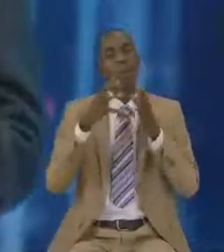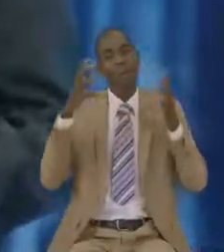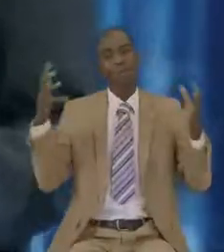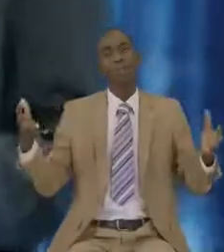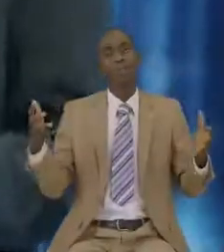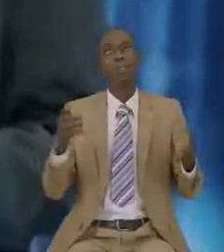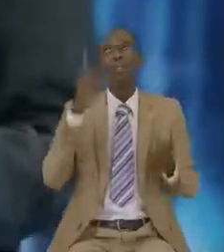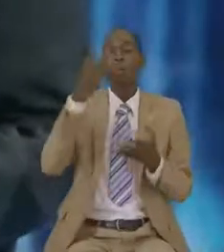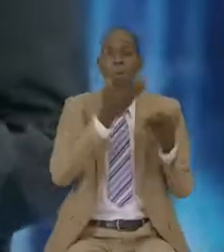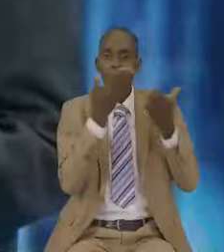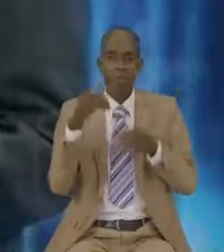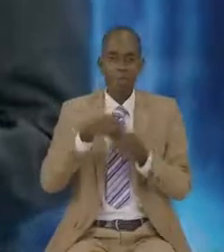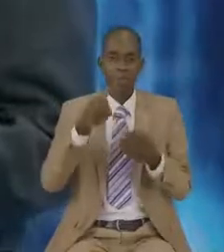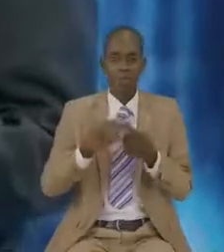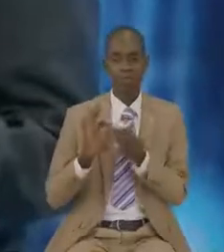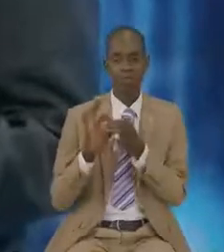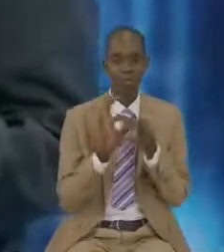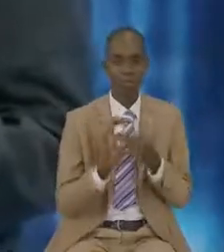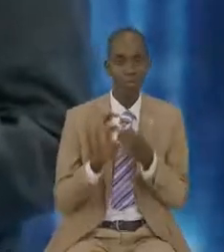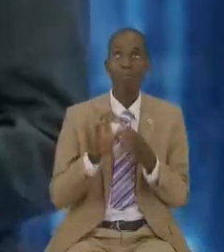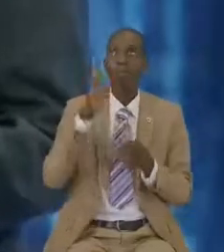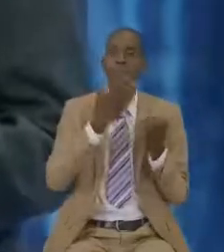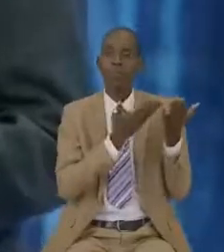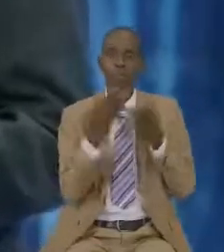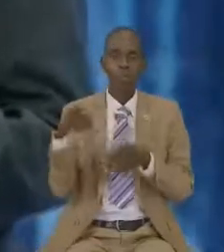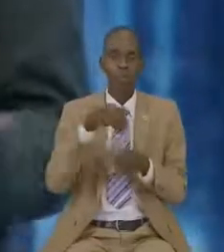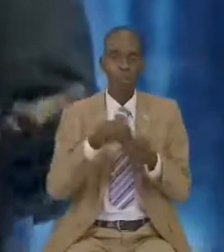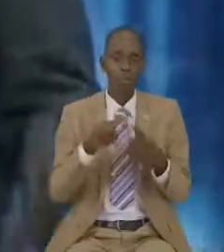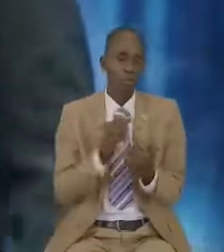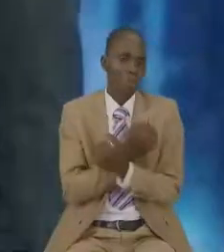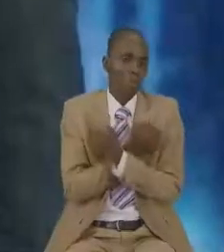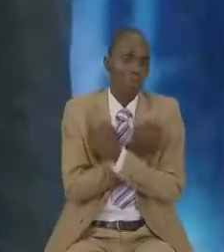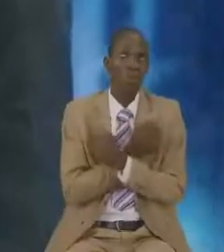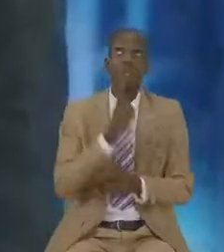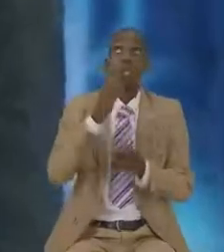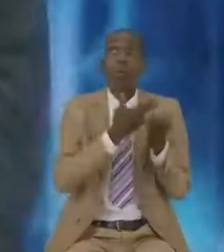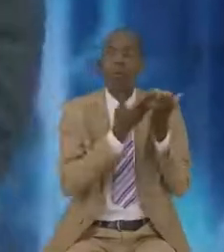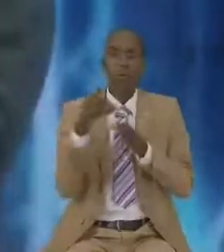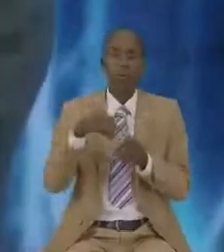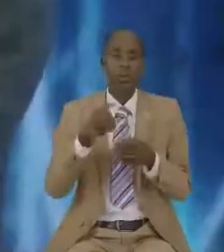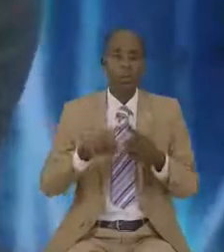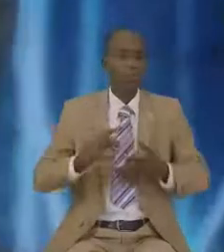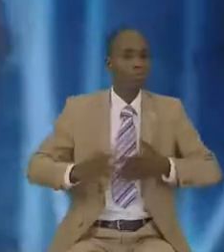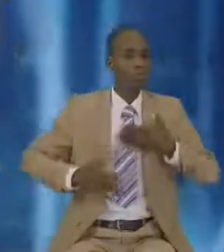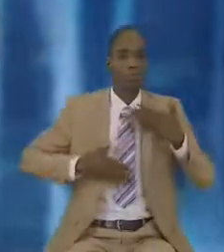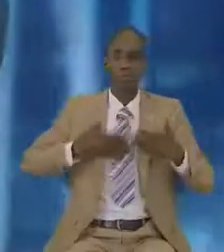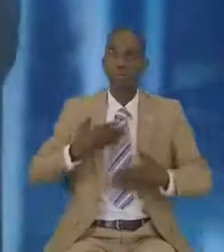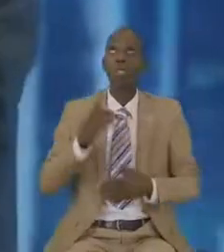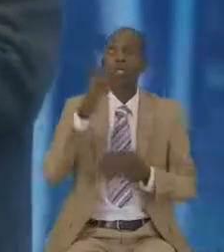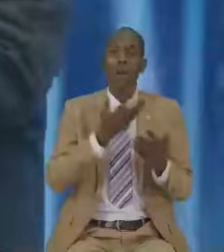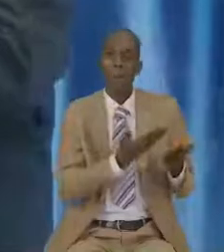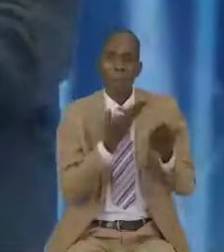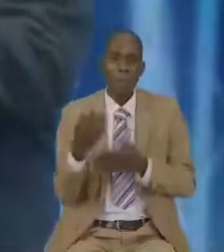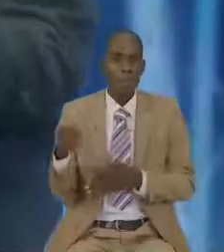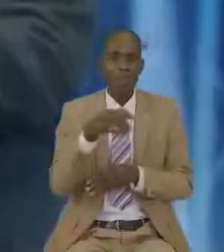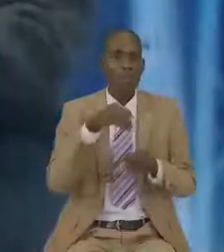t'amène dans la communion, il t'amène dans l'amour, il t'amène dans la joie, il t'amène dans tout